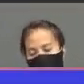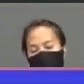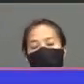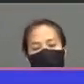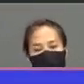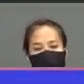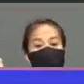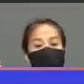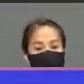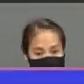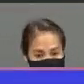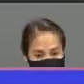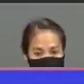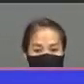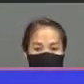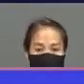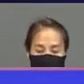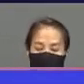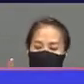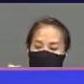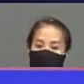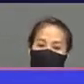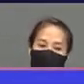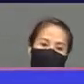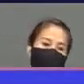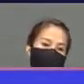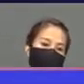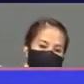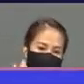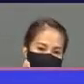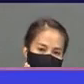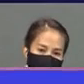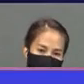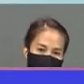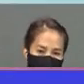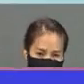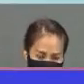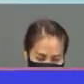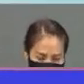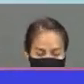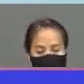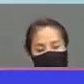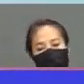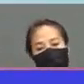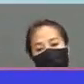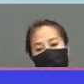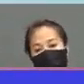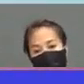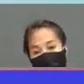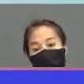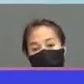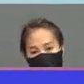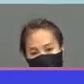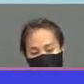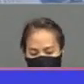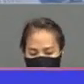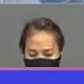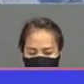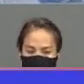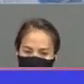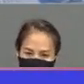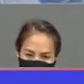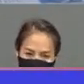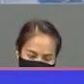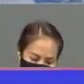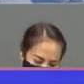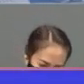แล้วก็สามารถนำไปทดลองใช้งานได้จะอยู่ในช่วงของระหว่างเดือนพฤศจิกายนปีนี้นะคะไปจน